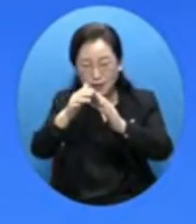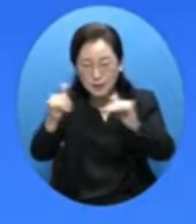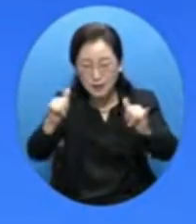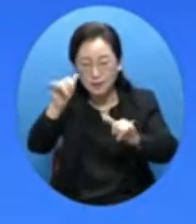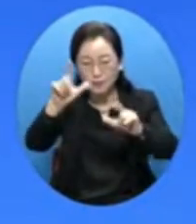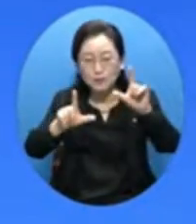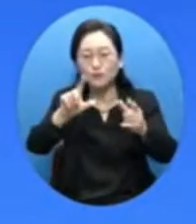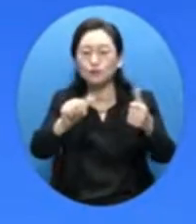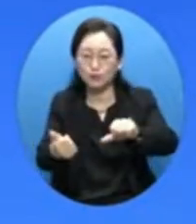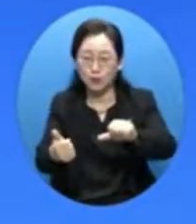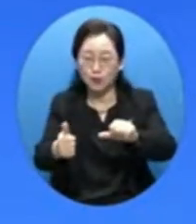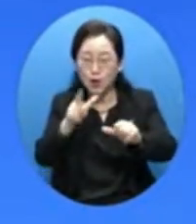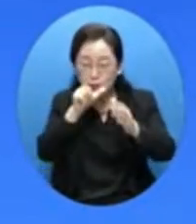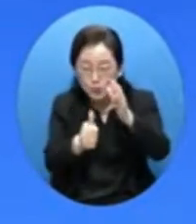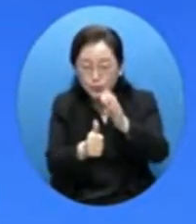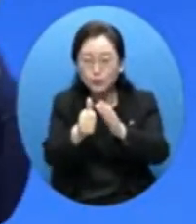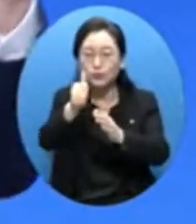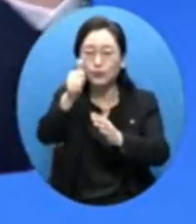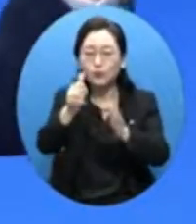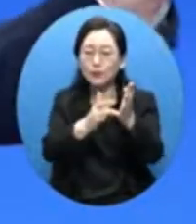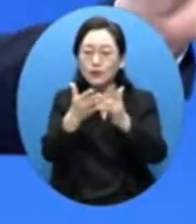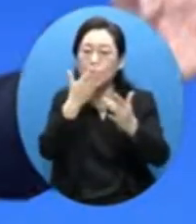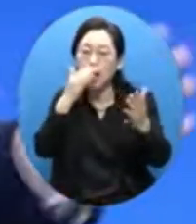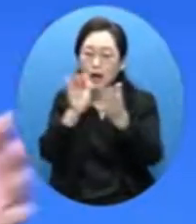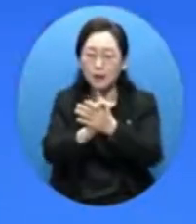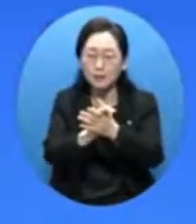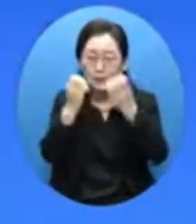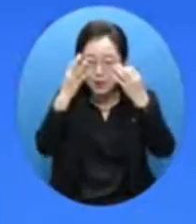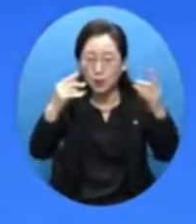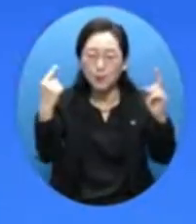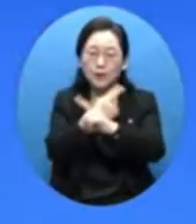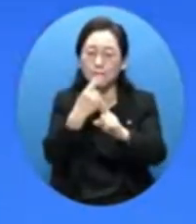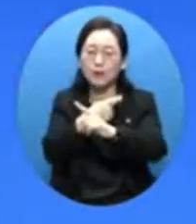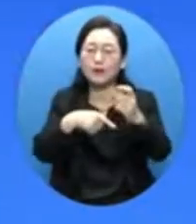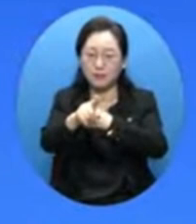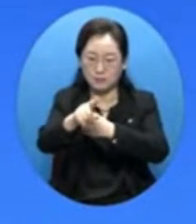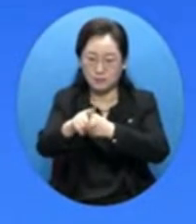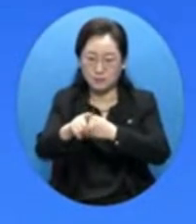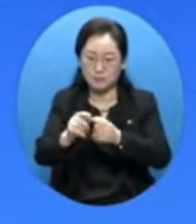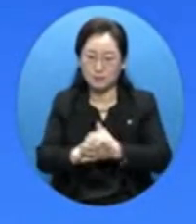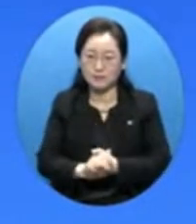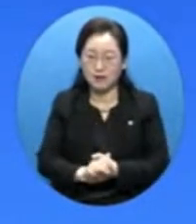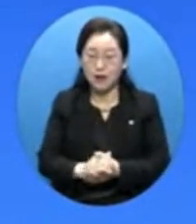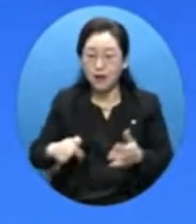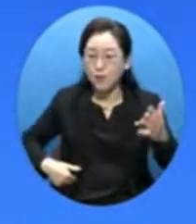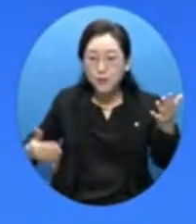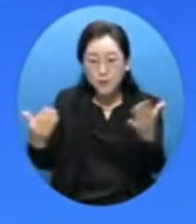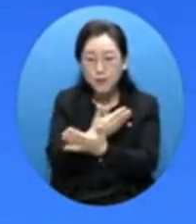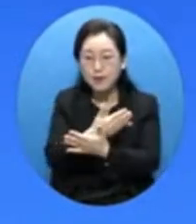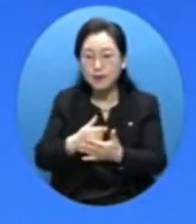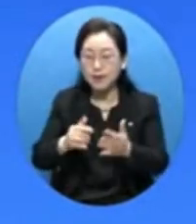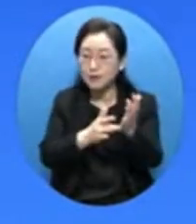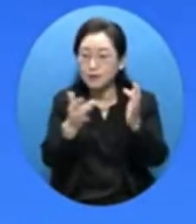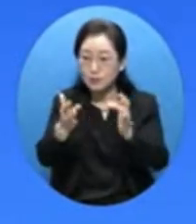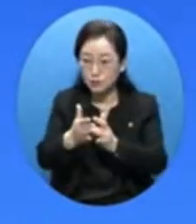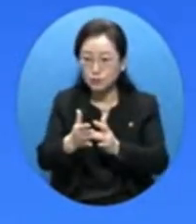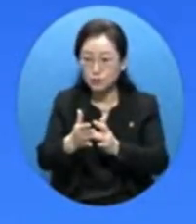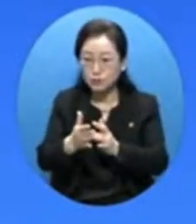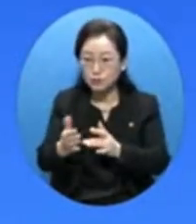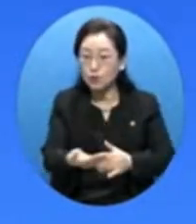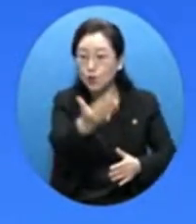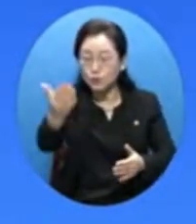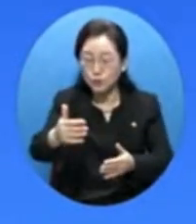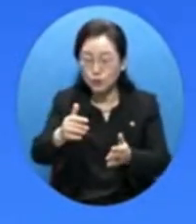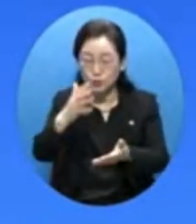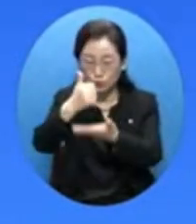때 나는 예수 믿고 새사람이 되었다는 것을 모든 사람에게 알리는 것이 침례의식인 것입니다. 회개하고 예수님을 여러분 삶의 주인으로 모시는